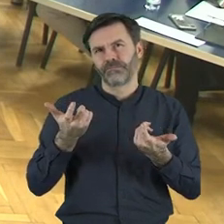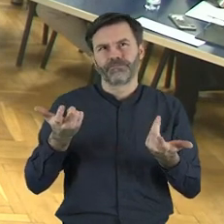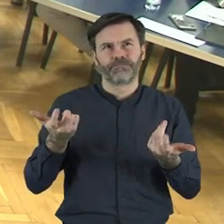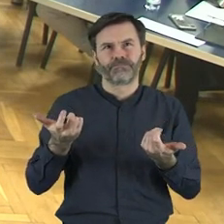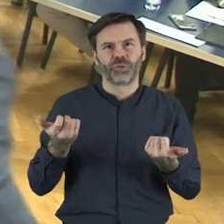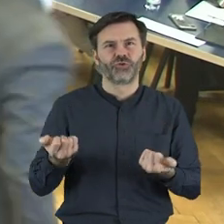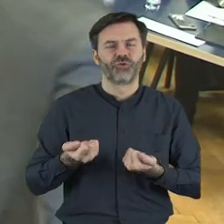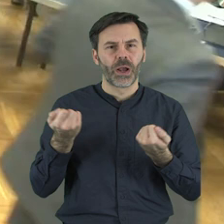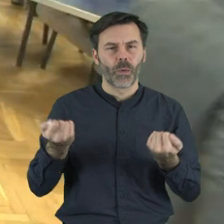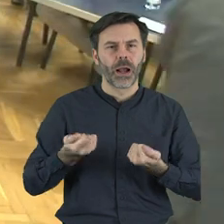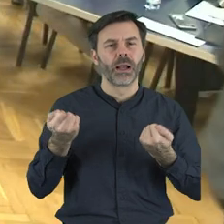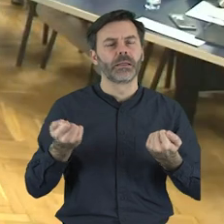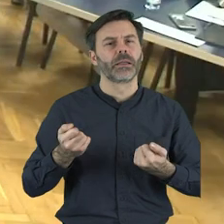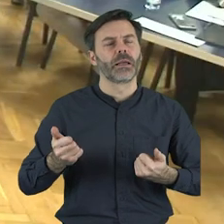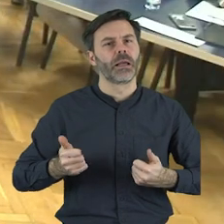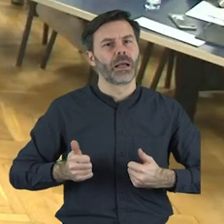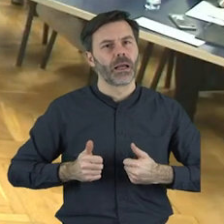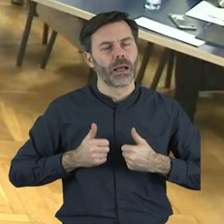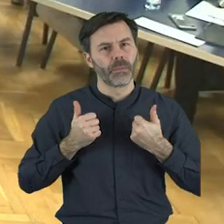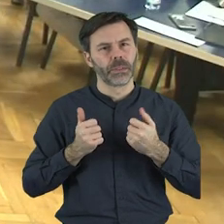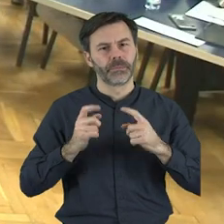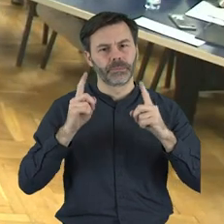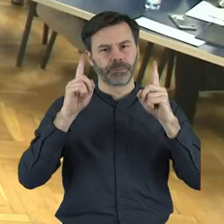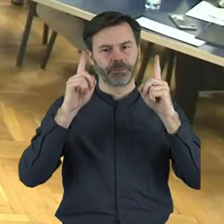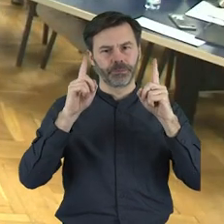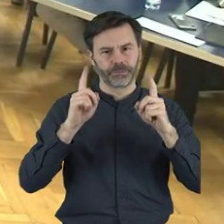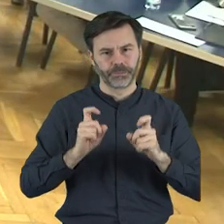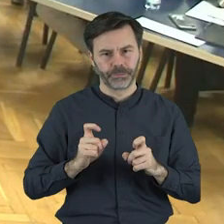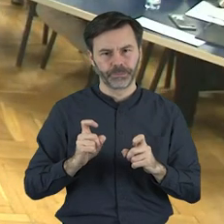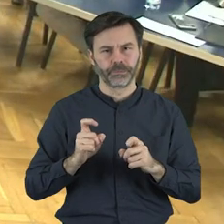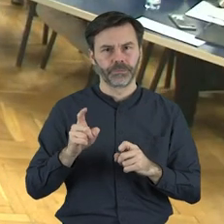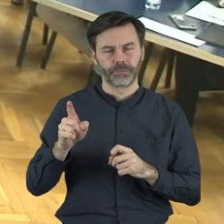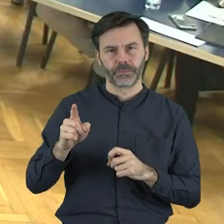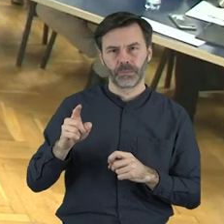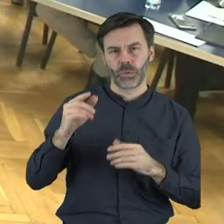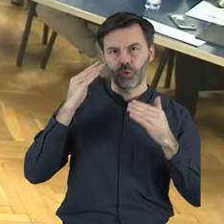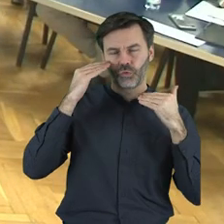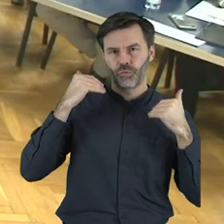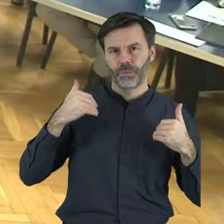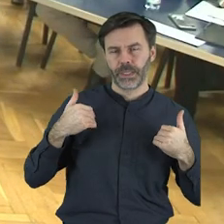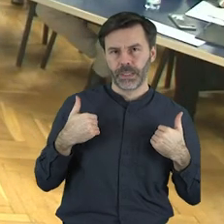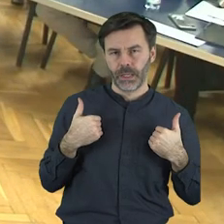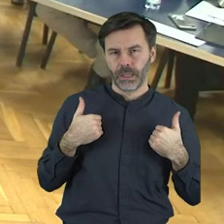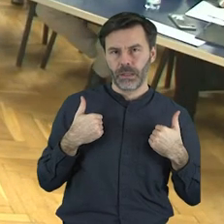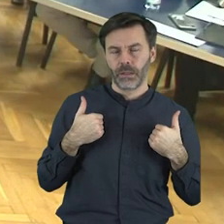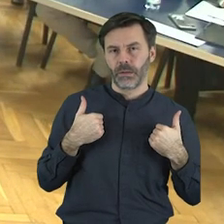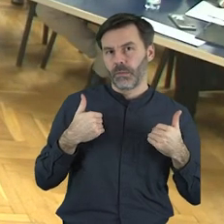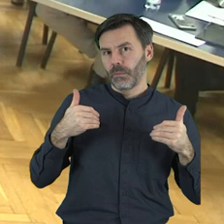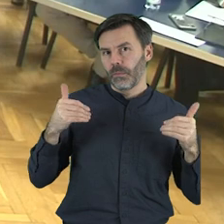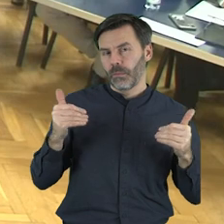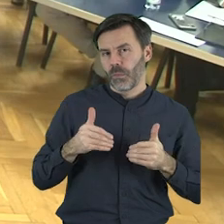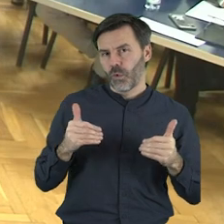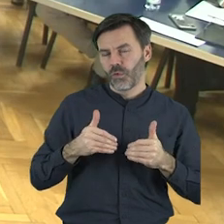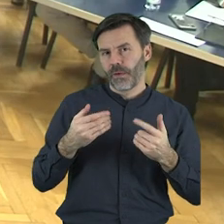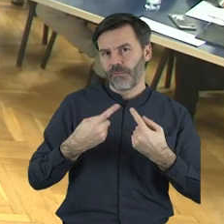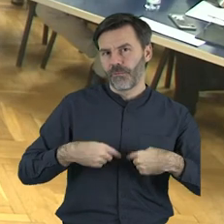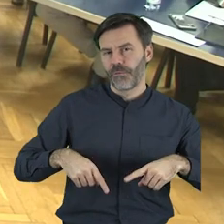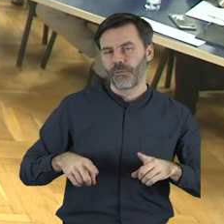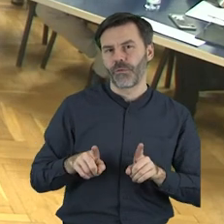uruchamianiem przez szpital możliwych do realizowania właśnie przez